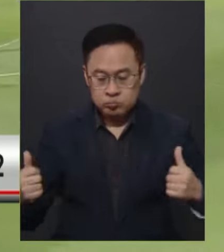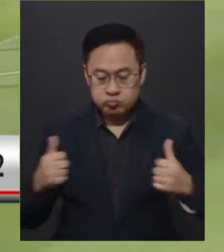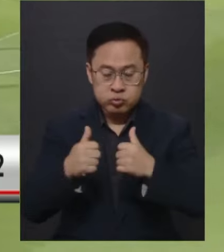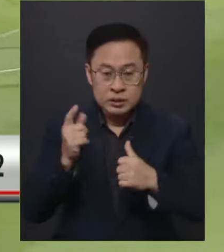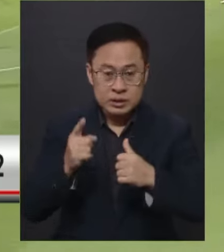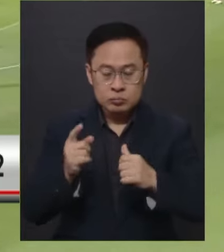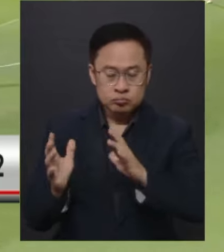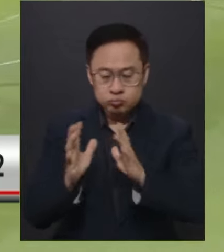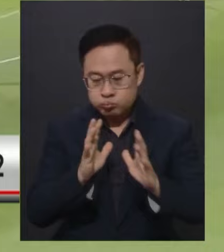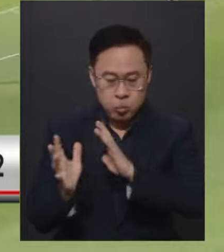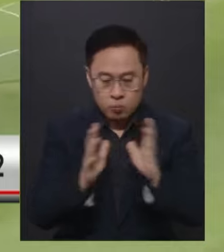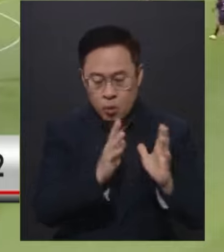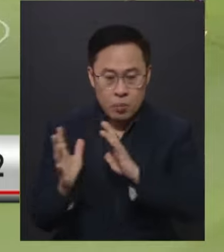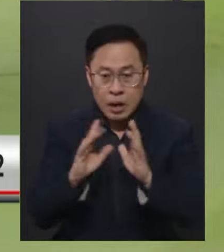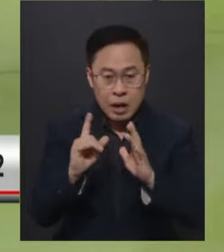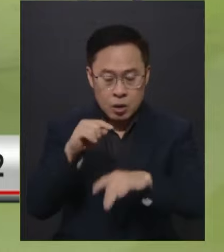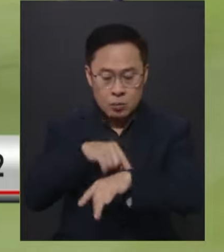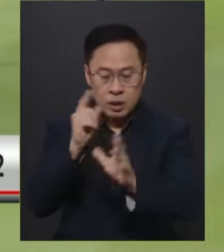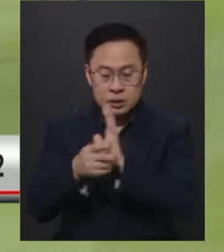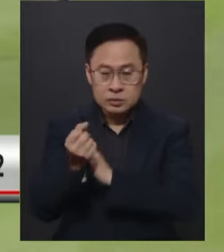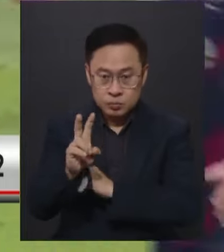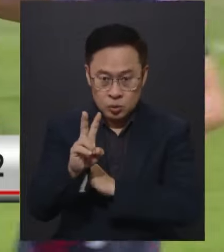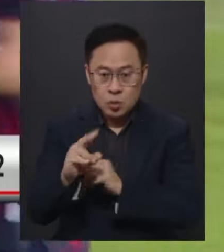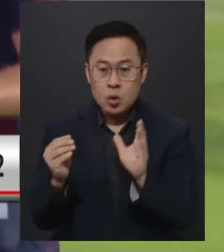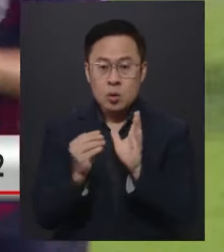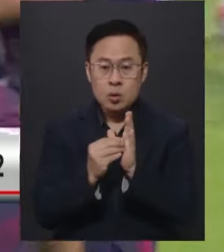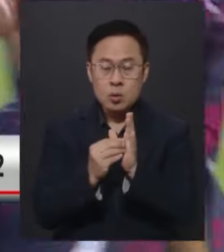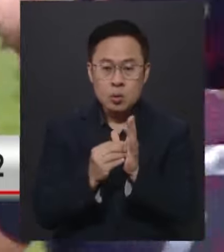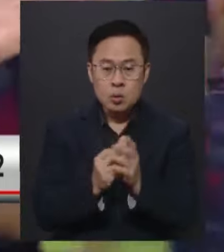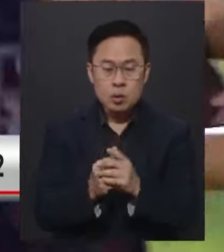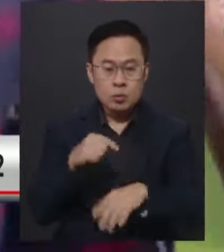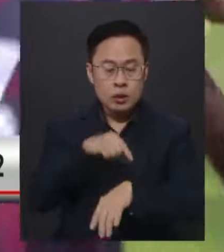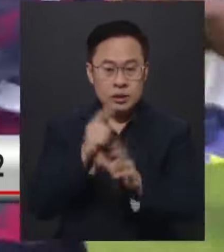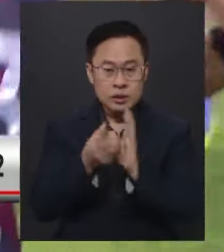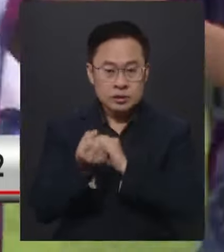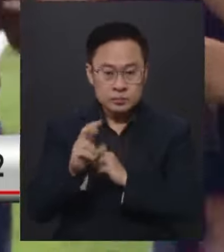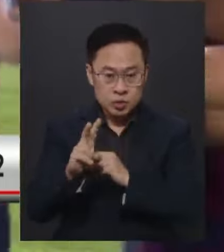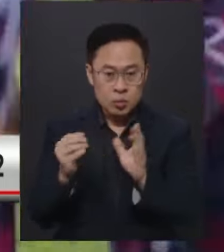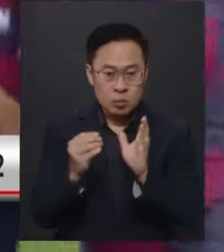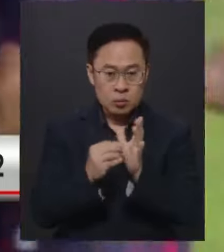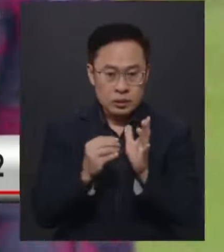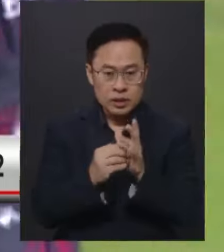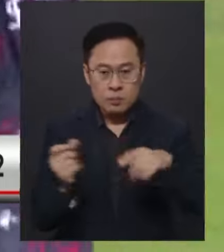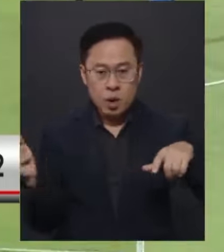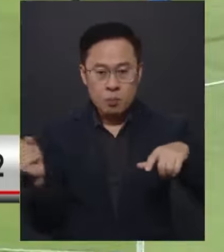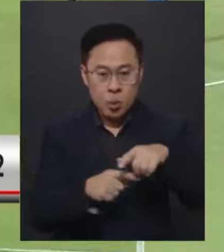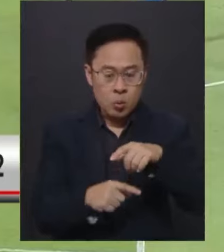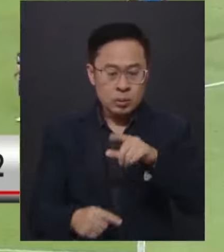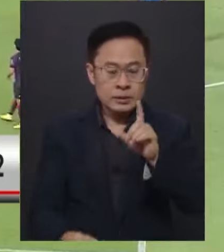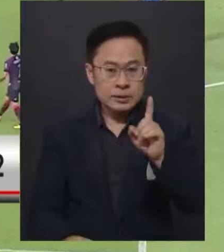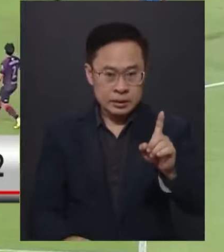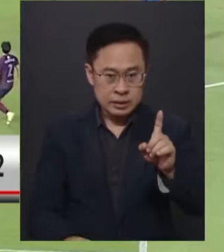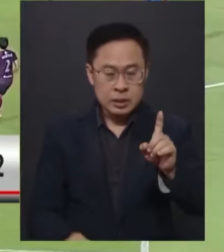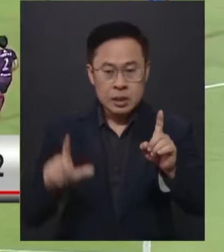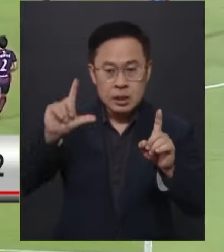เช้าถิ่นแบงคอกได้ประตูขึ้นนำก่อนครับจากผลงานของเอเวอร์ตันกอซาเวสครับนี่ปกันหลังกัปตันทีมครับ